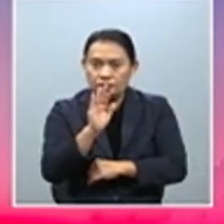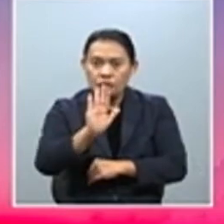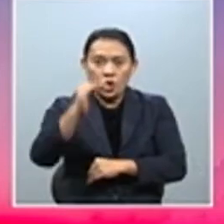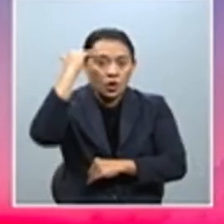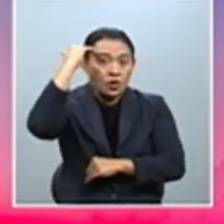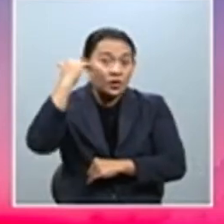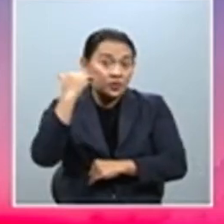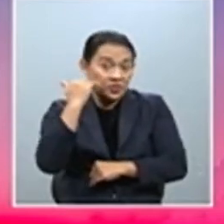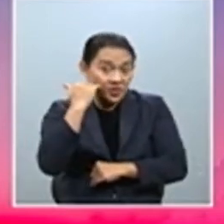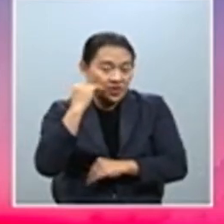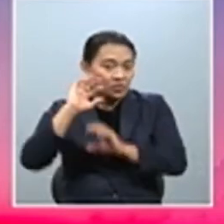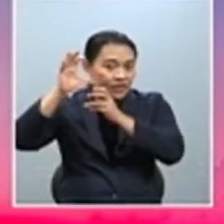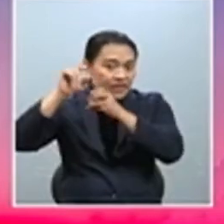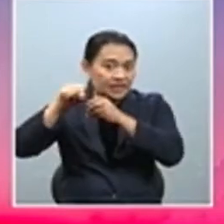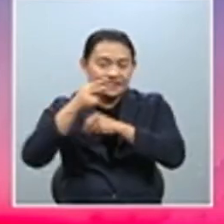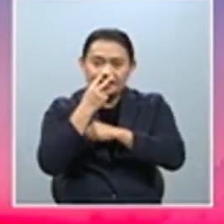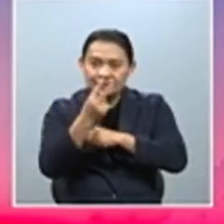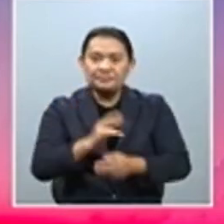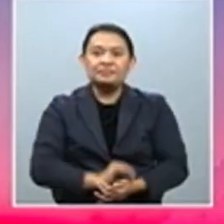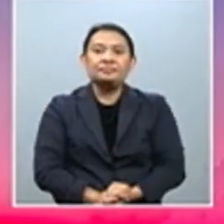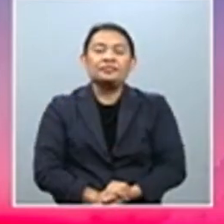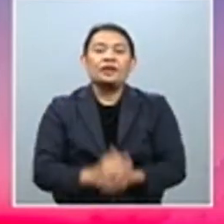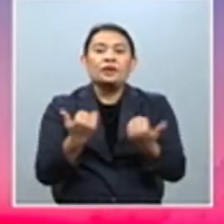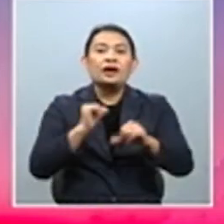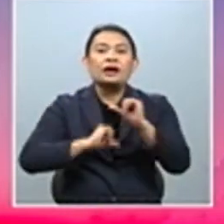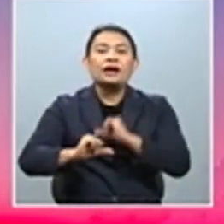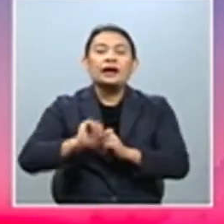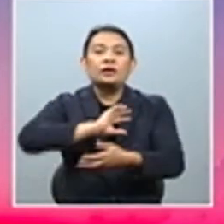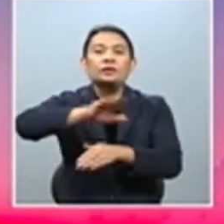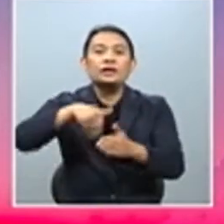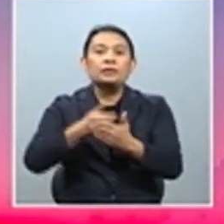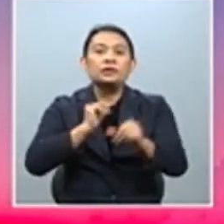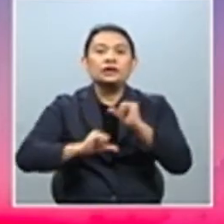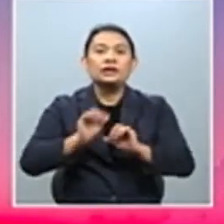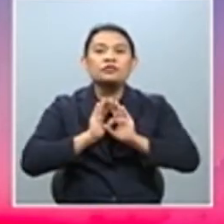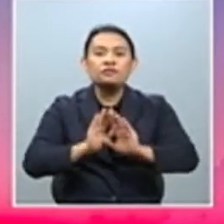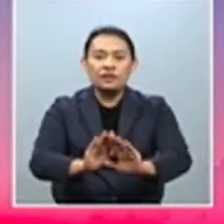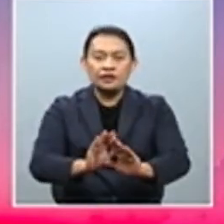อกยอค่ะและทั้งหมดนี้คือเป็นข่าวบันเทิงที่นำมาฝากวันนี้ค่ะสวัสดีค่ะ